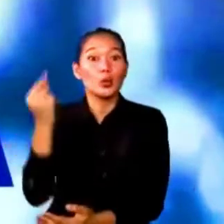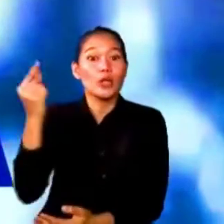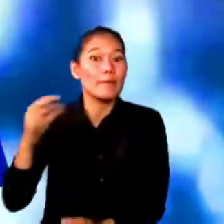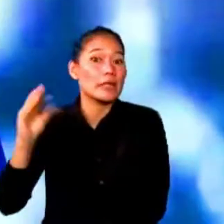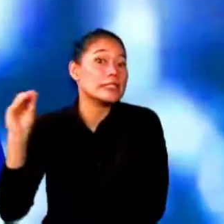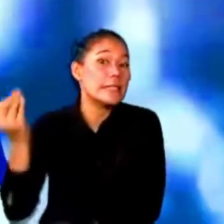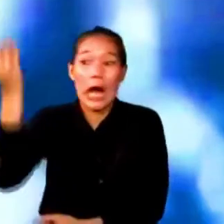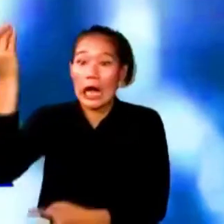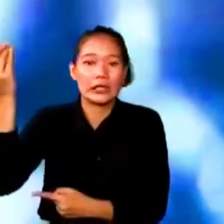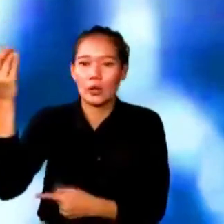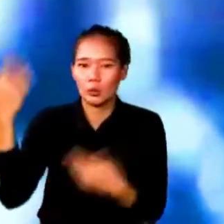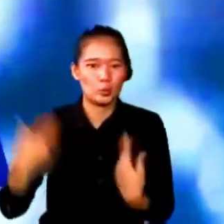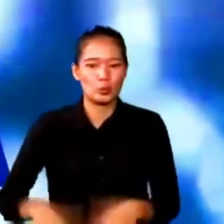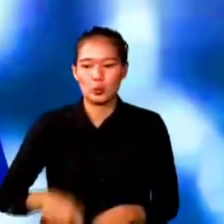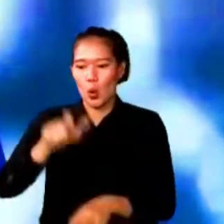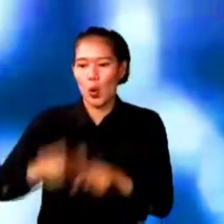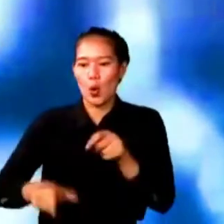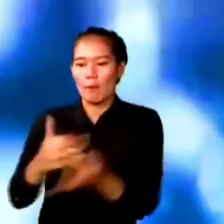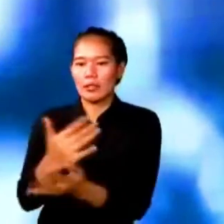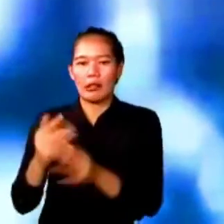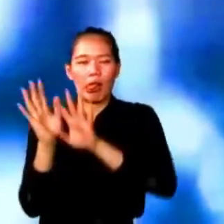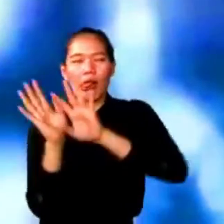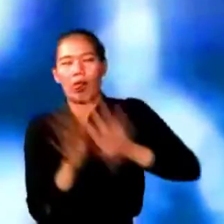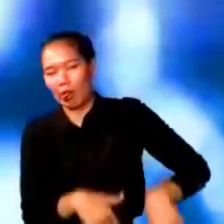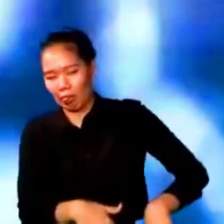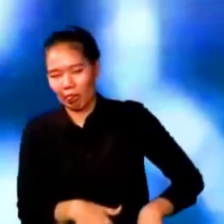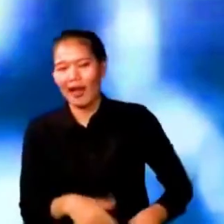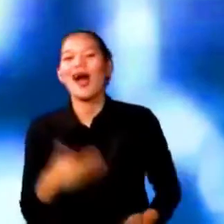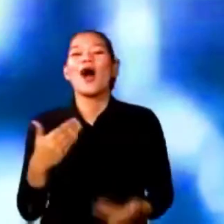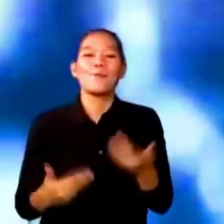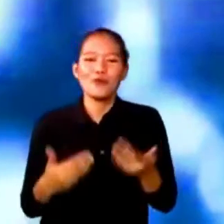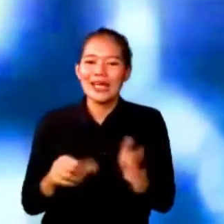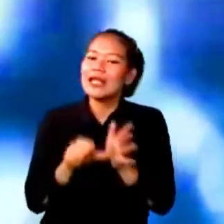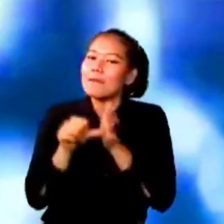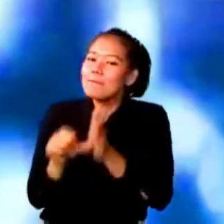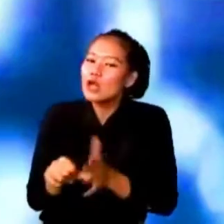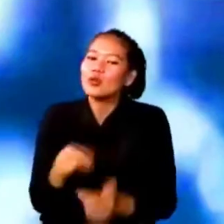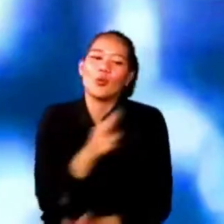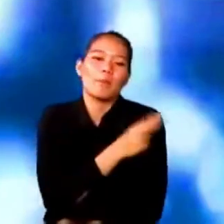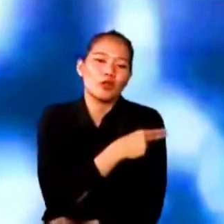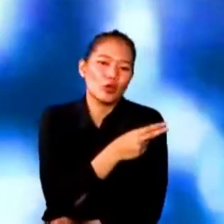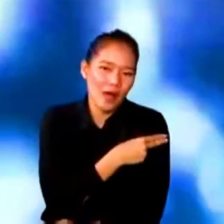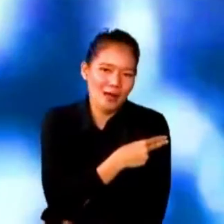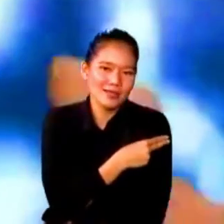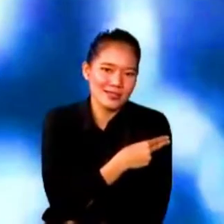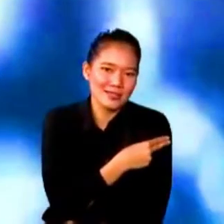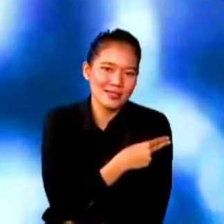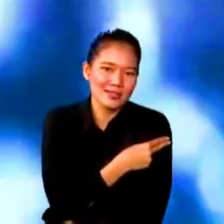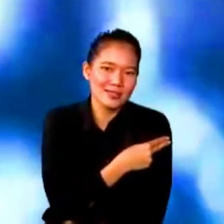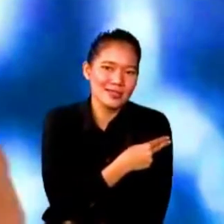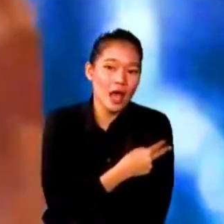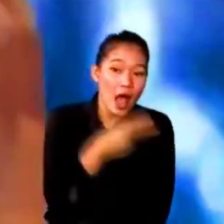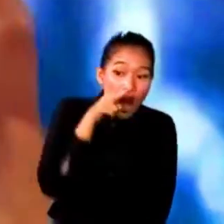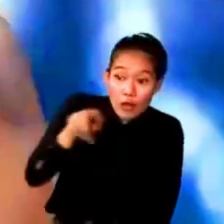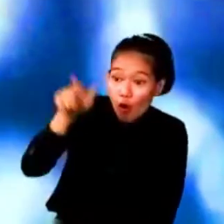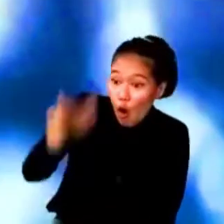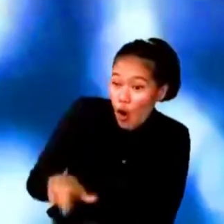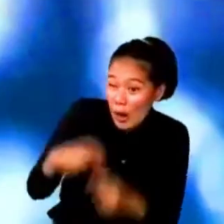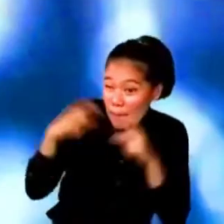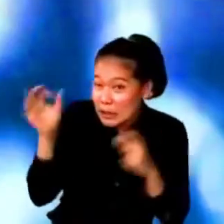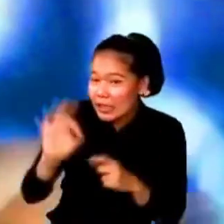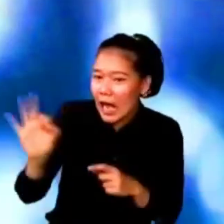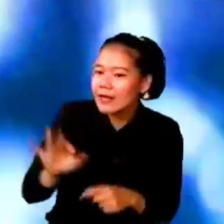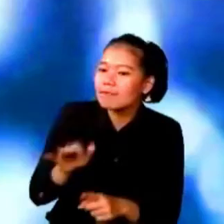itu belum disiplin ya Jadi mungkin harus dibantu dengan aparat-aparat segar Ayah yang menyangkut melihat pohon enggak pakai masker